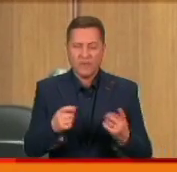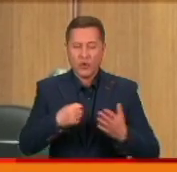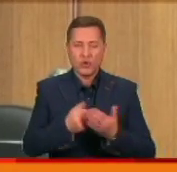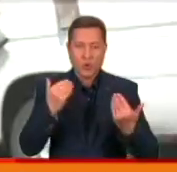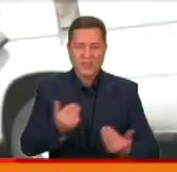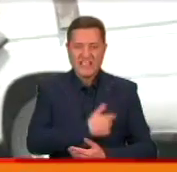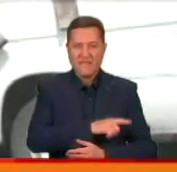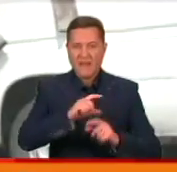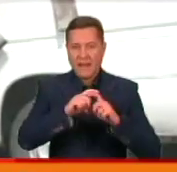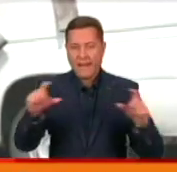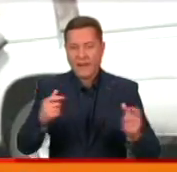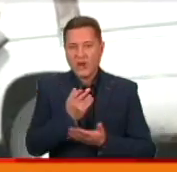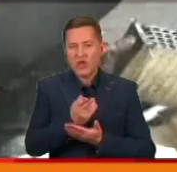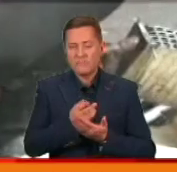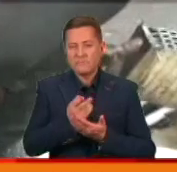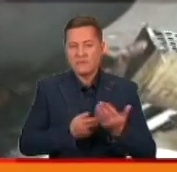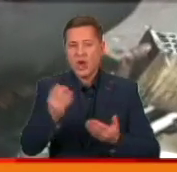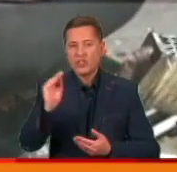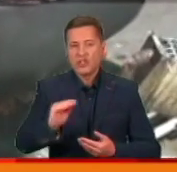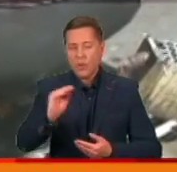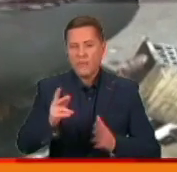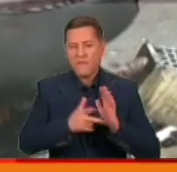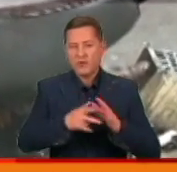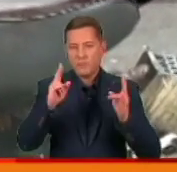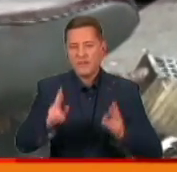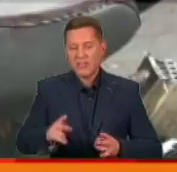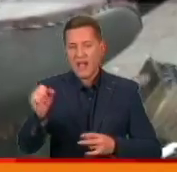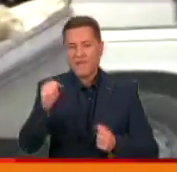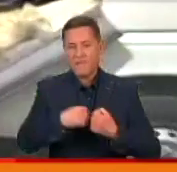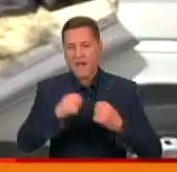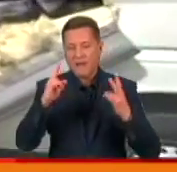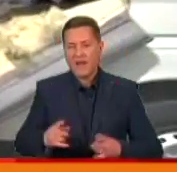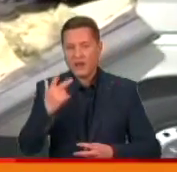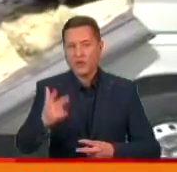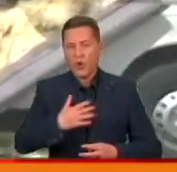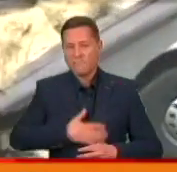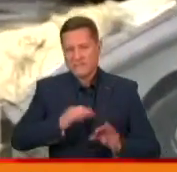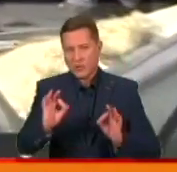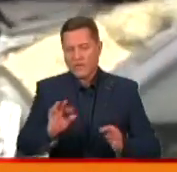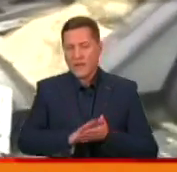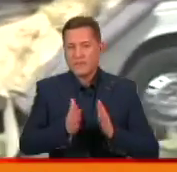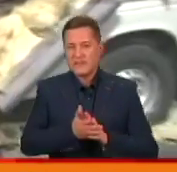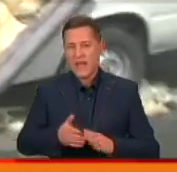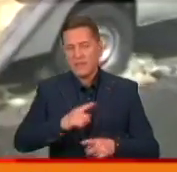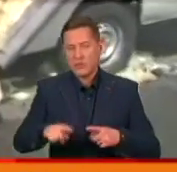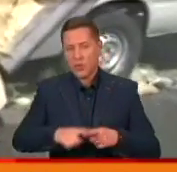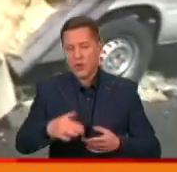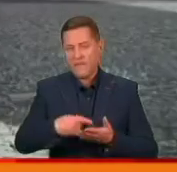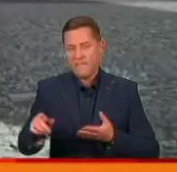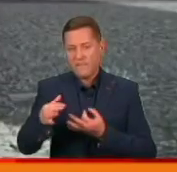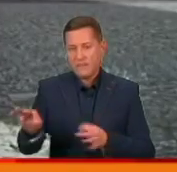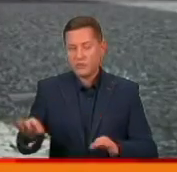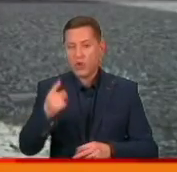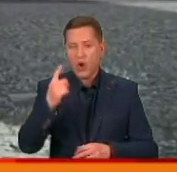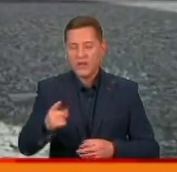лікарнях Житомирщини залишається 8 постраждалих у тій аварії. 3 у задовільному стані, їх уже днями обіцяють виписати. 1